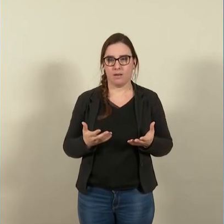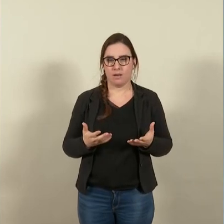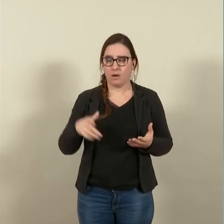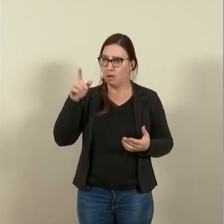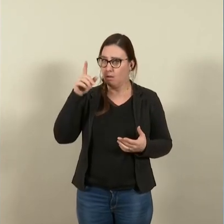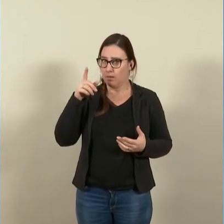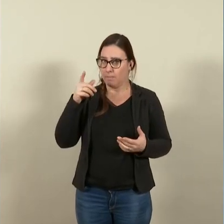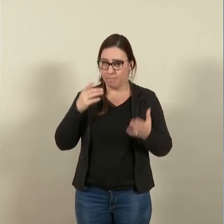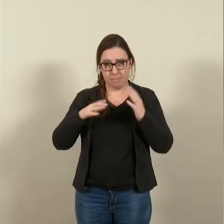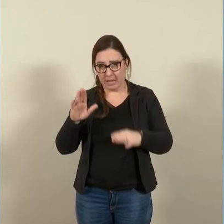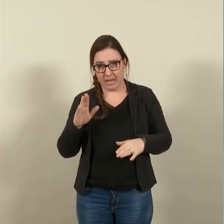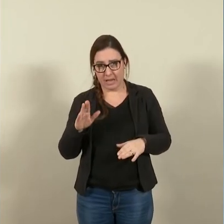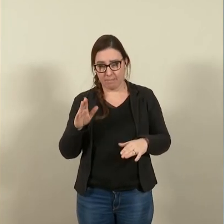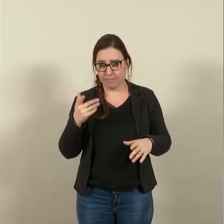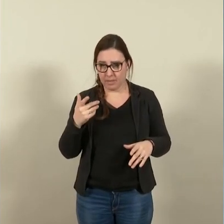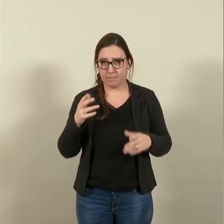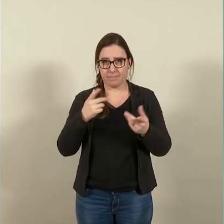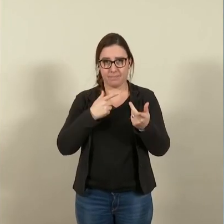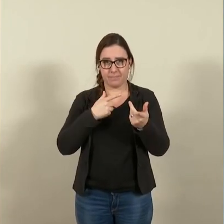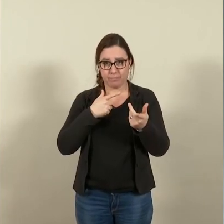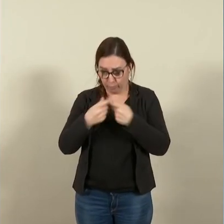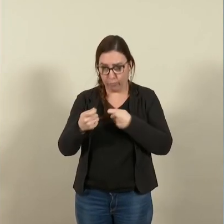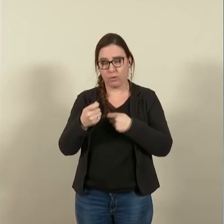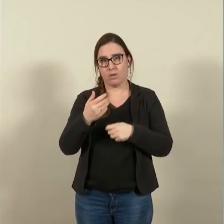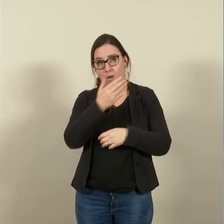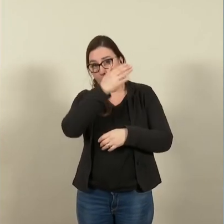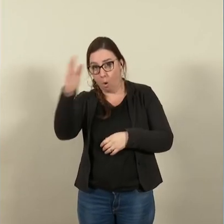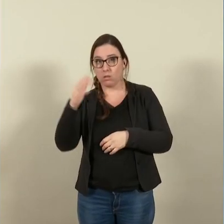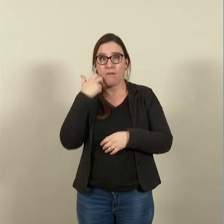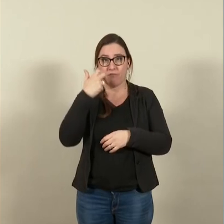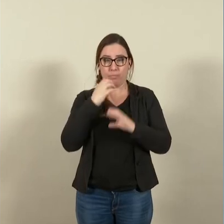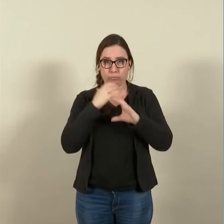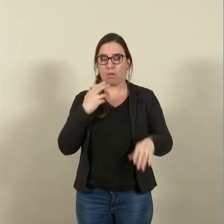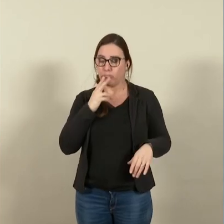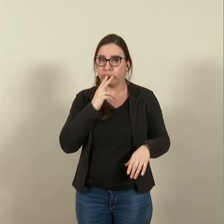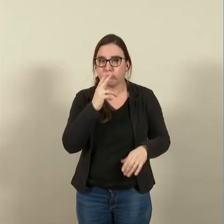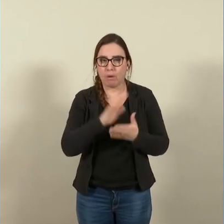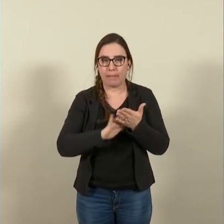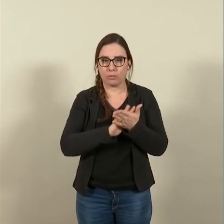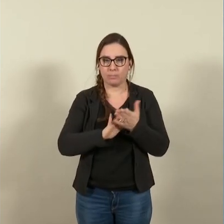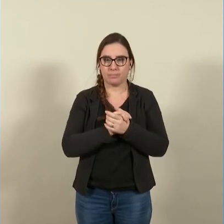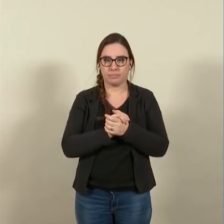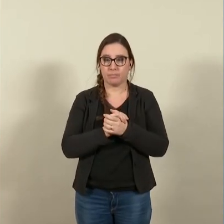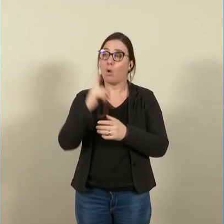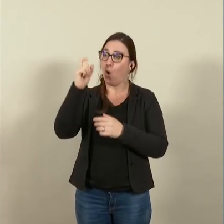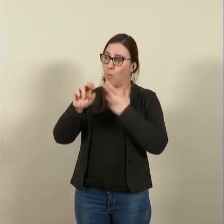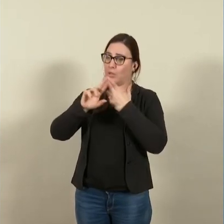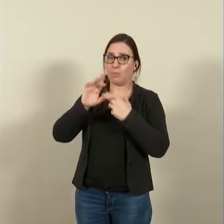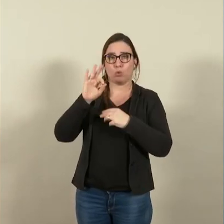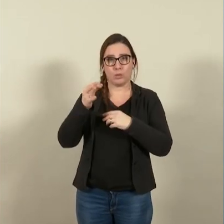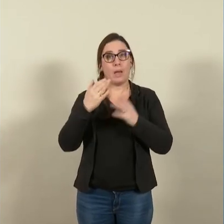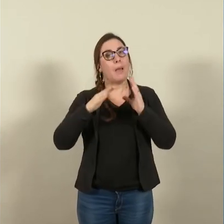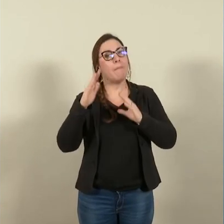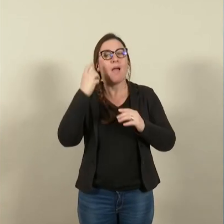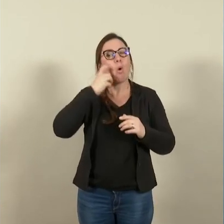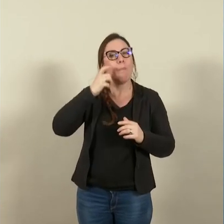le cas donc pour ce ce n'est pas le cas donc des des lignes ferroviaires pardon c'est un début de réponse relevons tout de